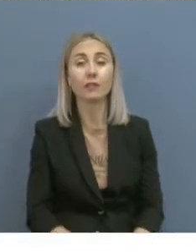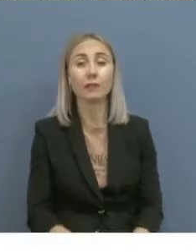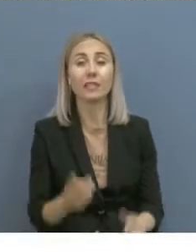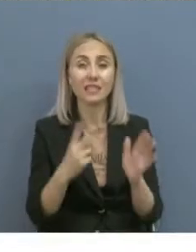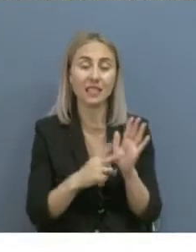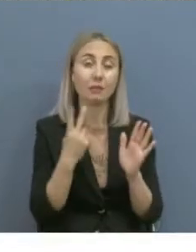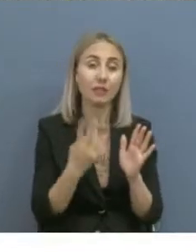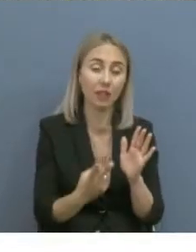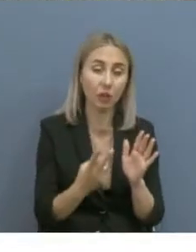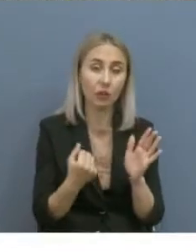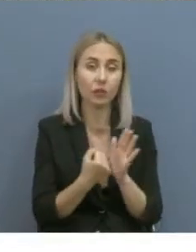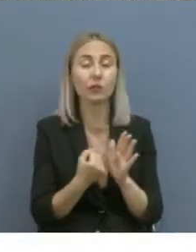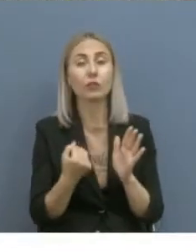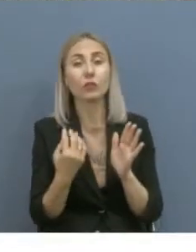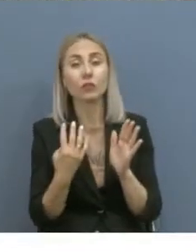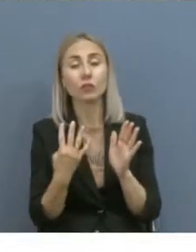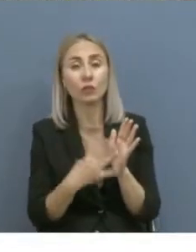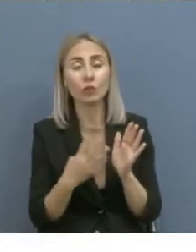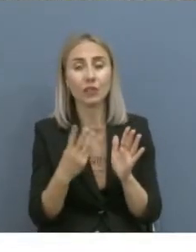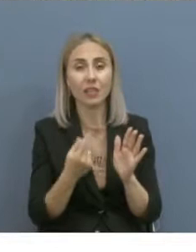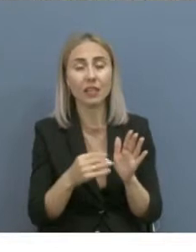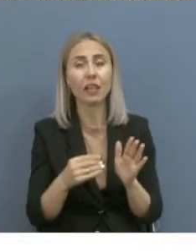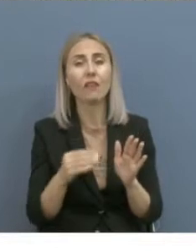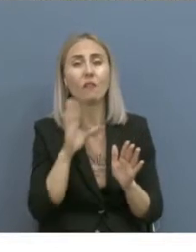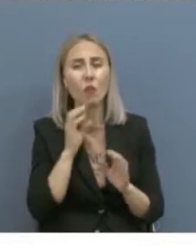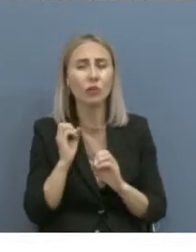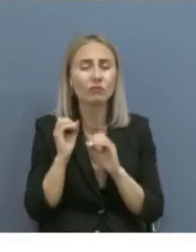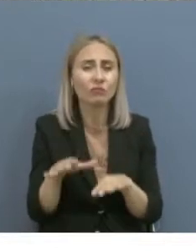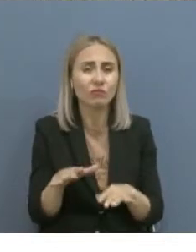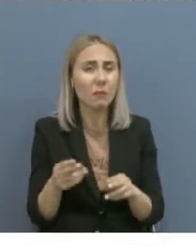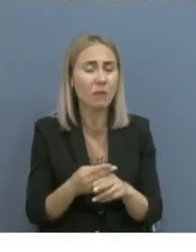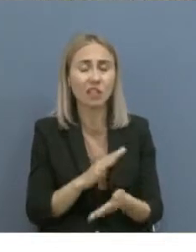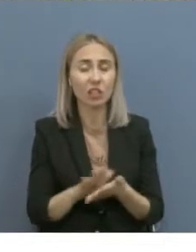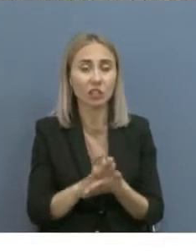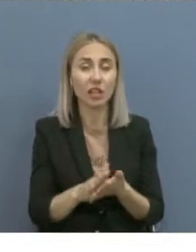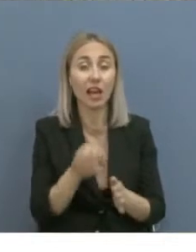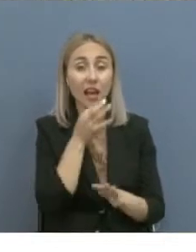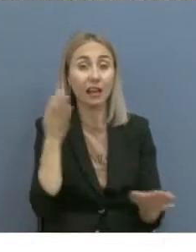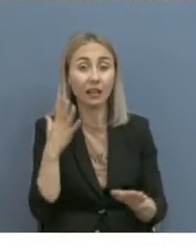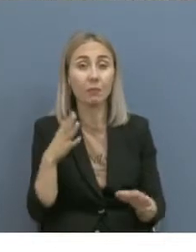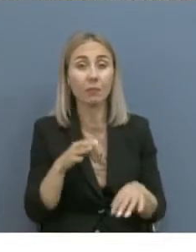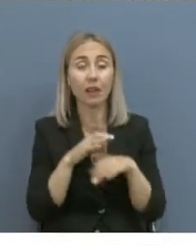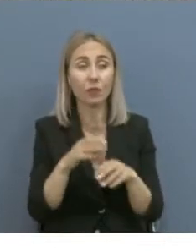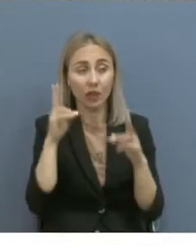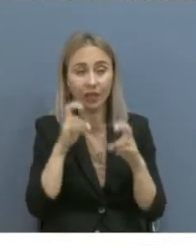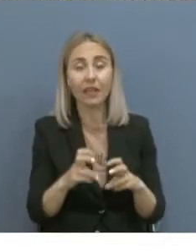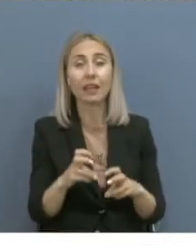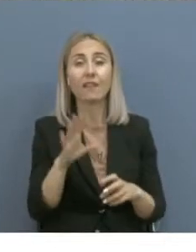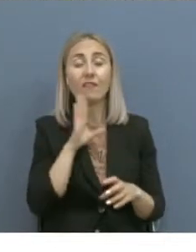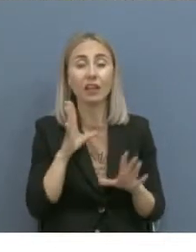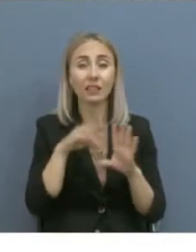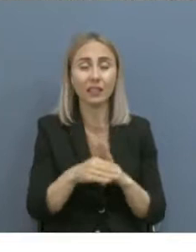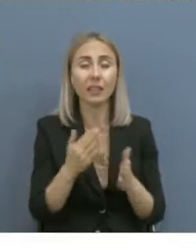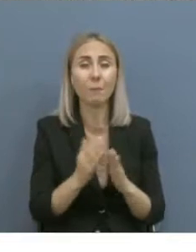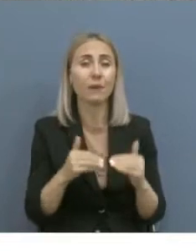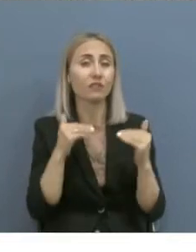1972-1993 жылдар аралығында Мырзакөл көліне кәріз сулары еш тазартусыз жіберіліп отырған. Бұрын жүргізілген сараптама нәтижелері бойынша судағы